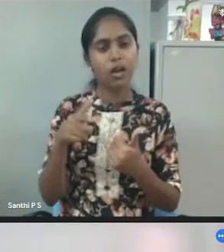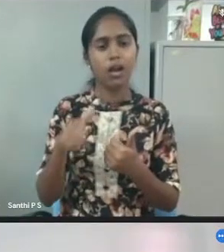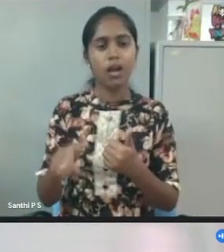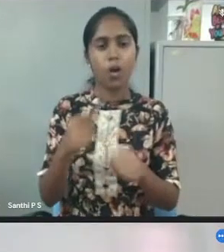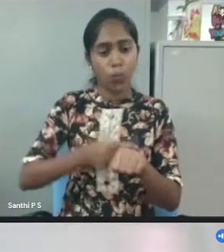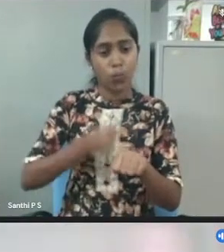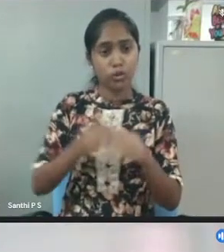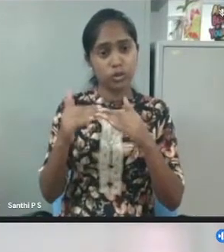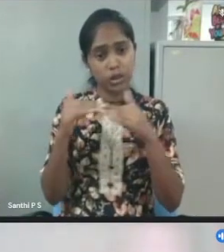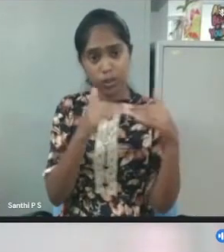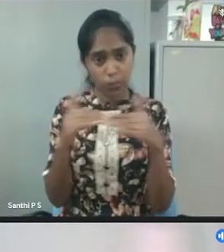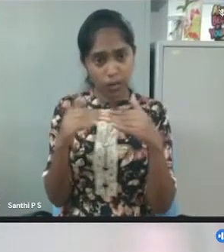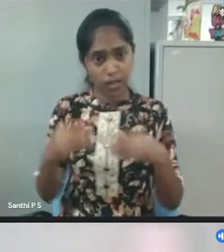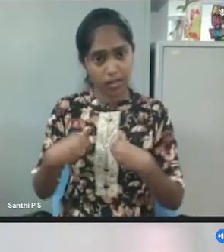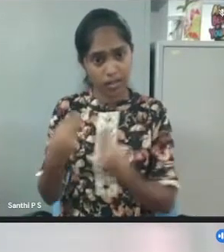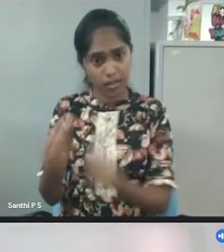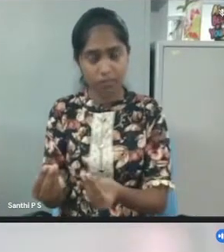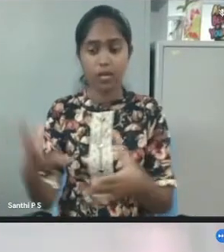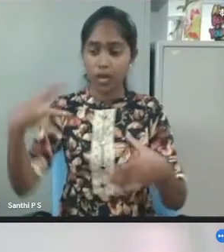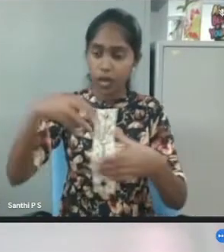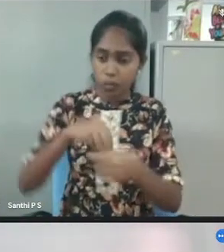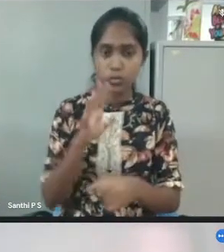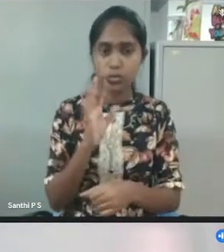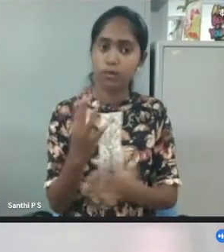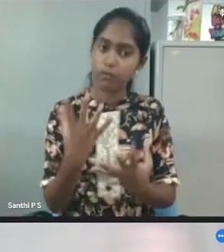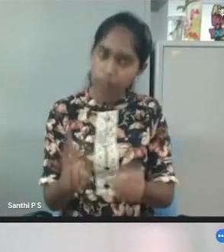ഉണ്ടാക്കിയെടുക്കുകയും പങ്കാളിത്തം ഉറപ്പാക്കുകയും ചെയ്യേണ്ടതാണ്.